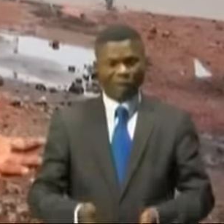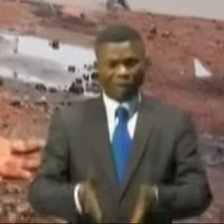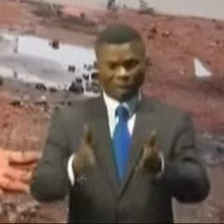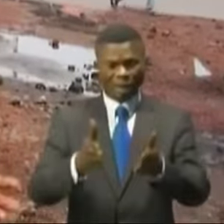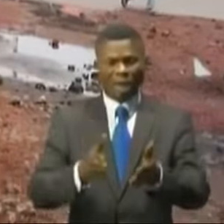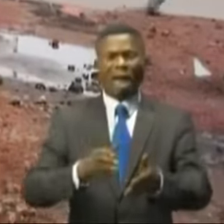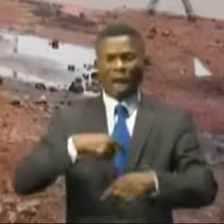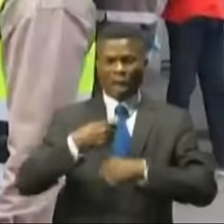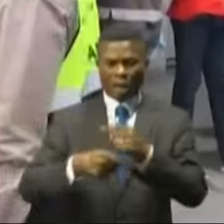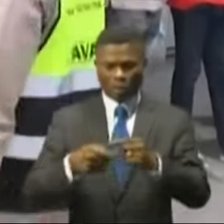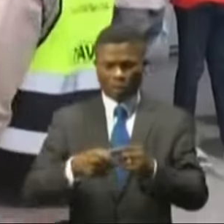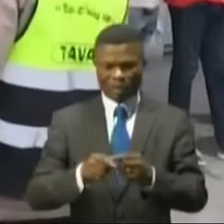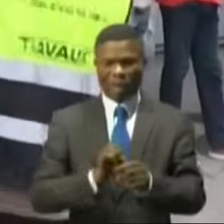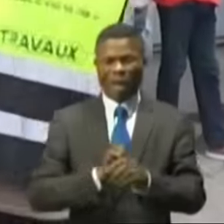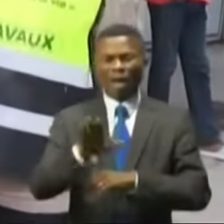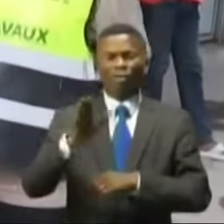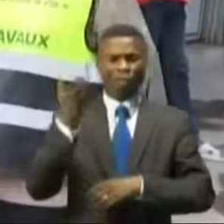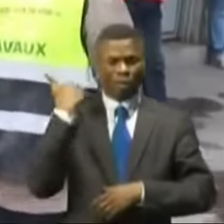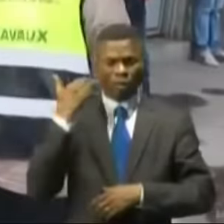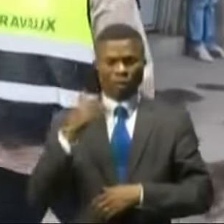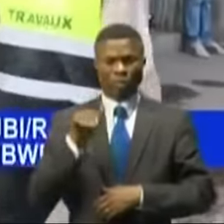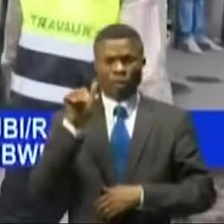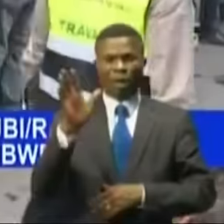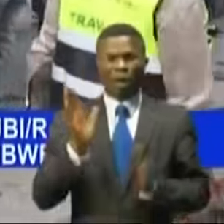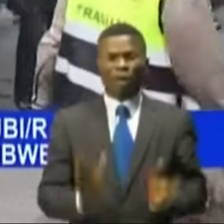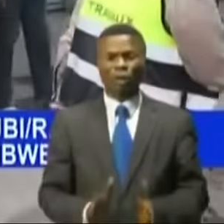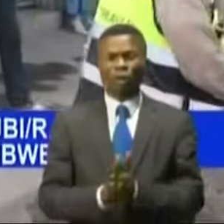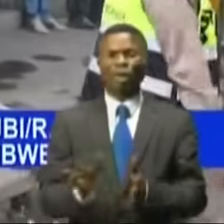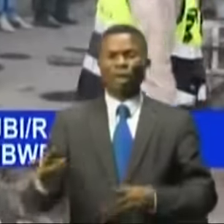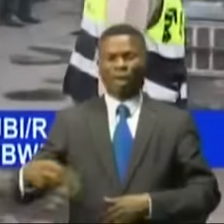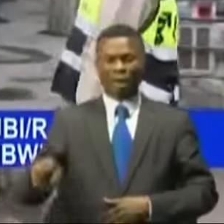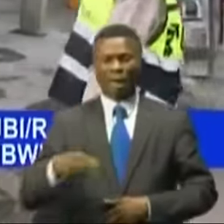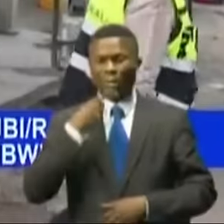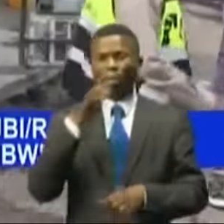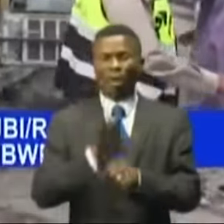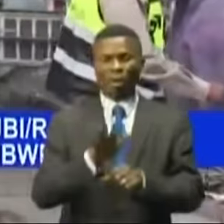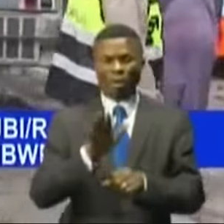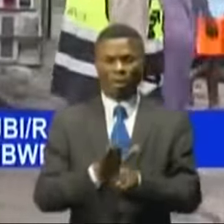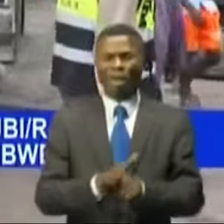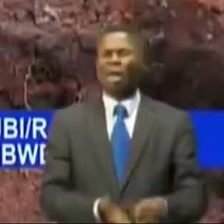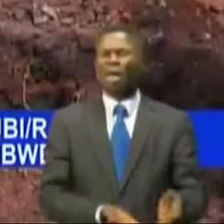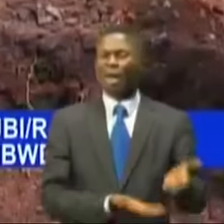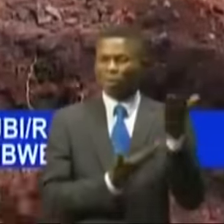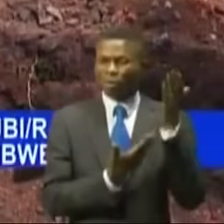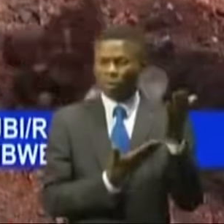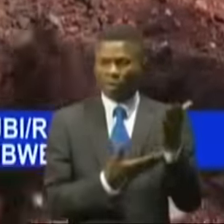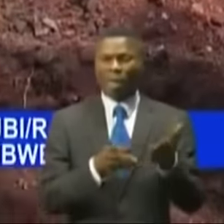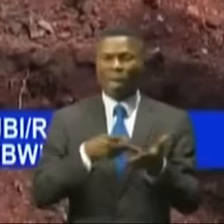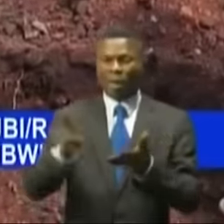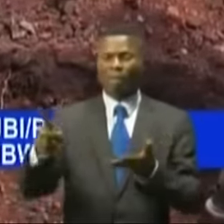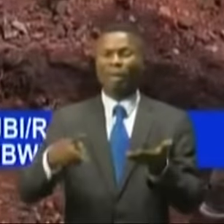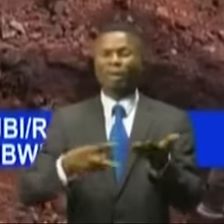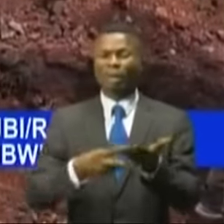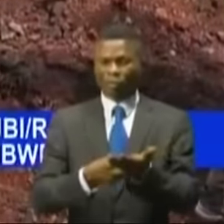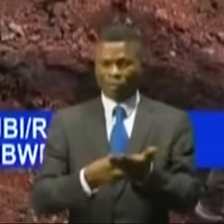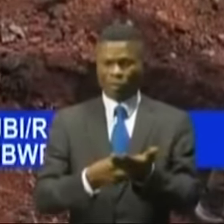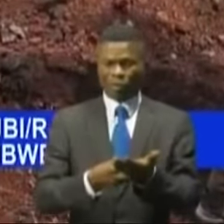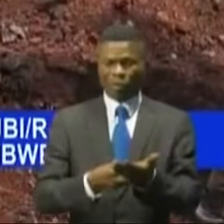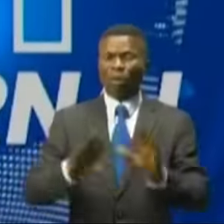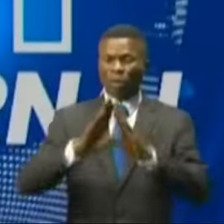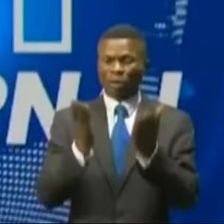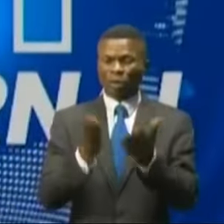repartir de nouveau. Le directeur régional de la Régie des Eaux insiste beaucoup sur la nécessité de paiement de factures par les abonnés.